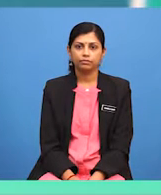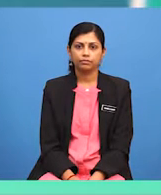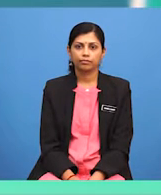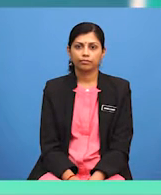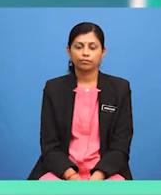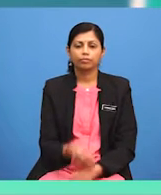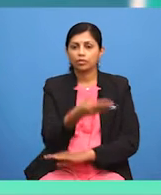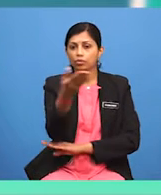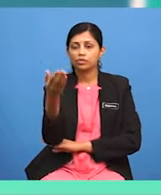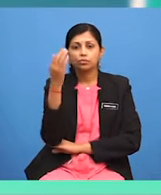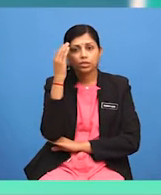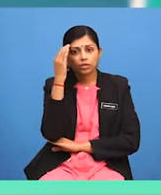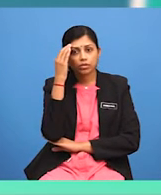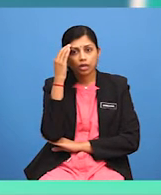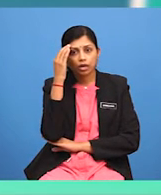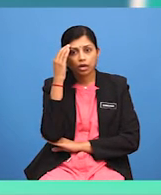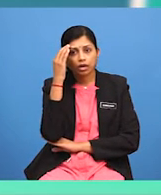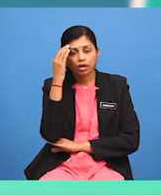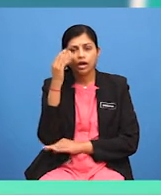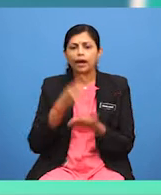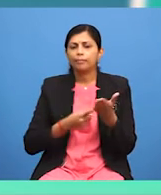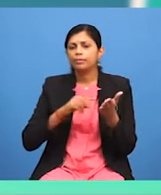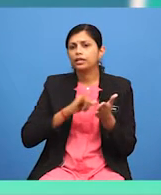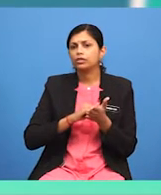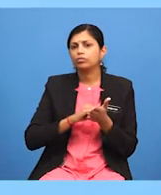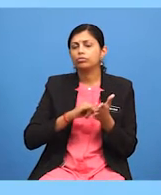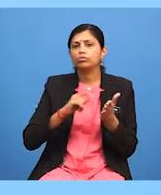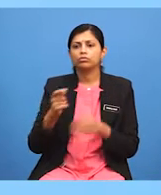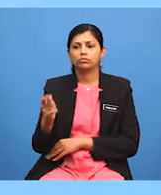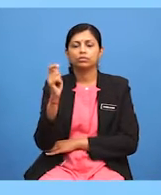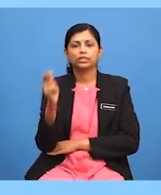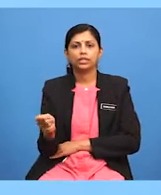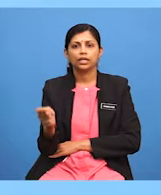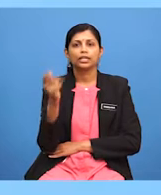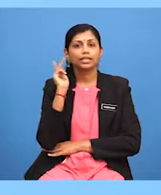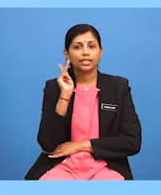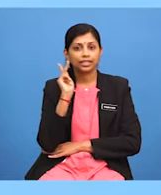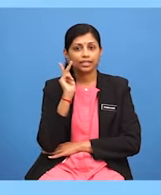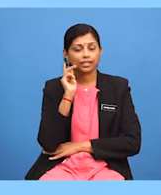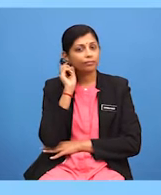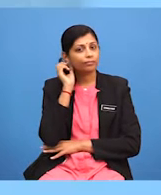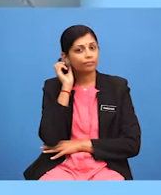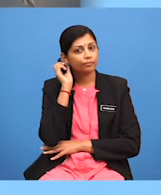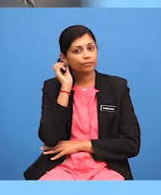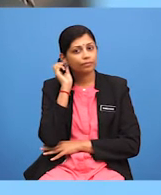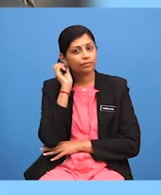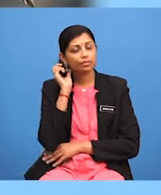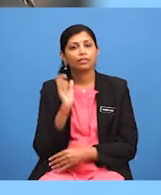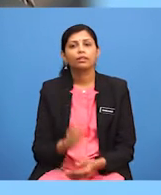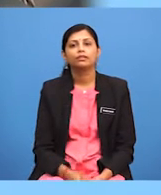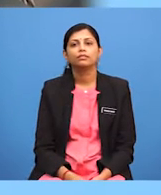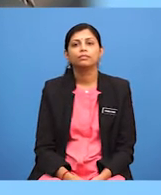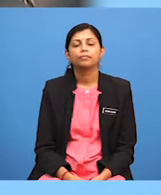Adakah murid-murid tahu apa itu tenaga kinetik? Tenaga kinetik ialah tenaga